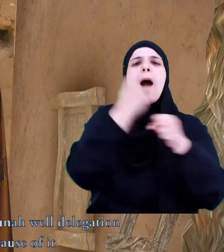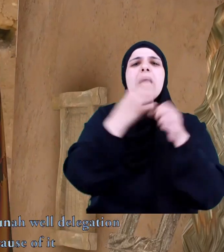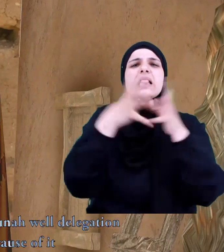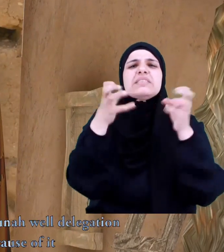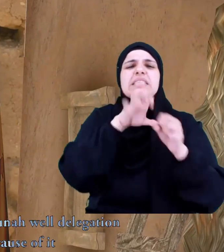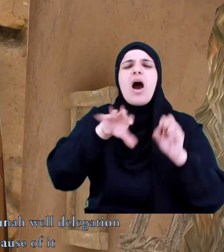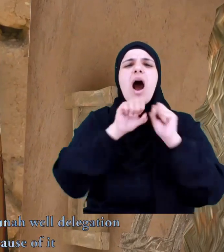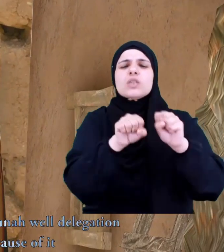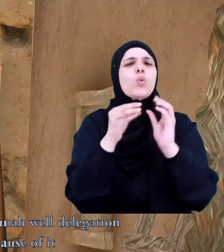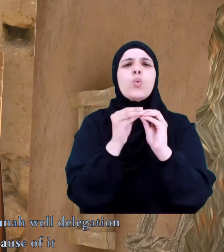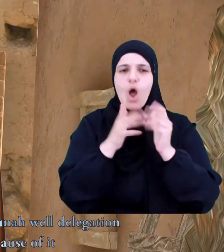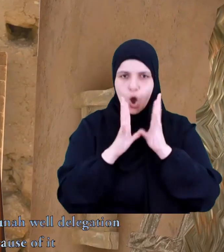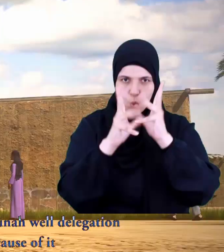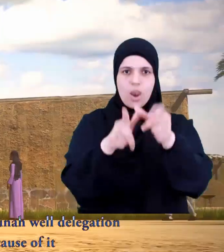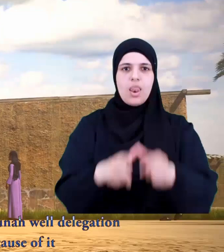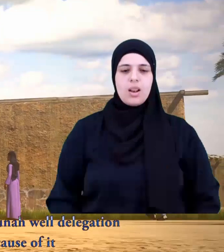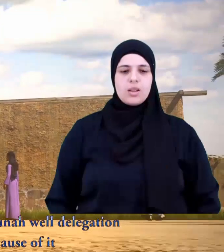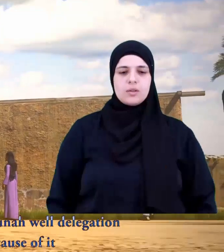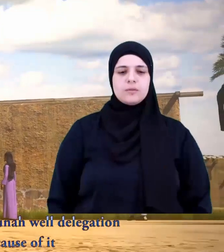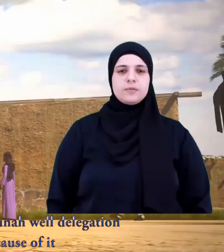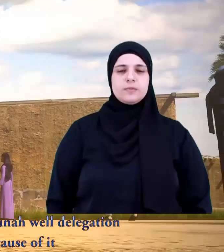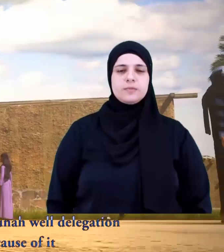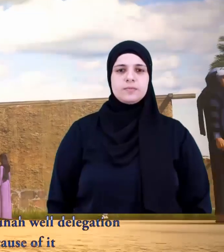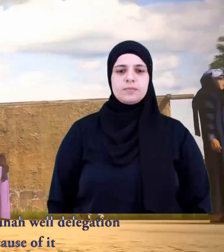والتداعيات التي حدثت بسببها.